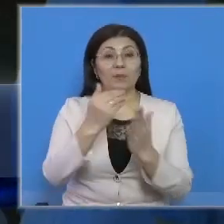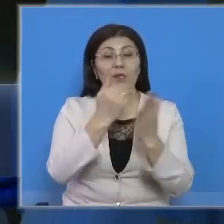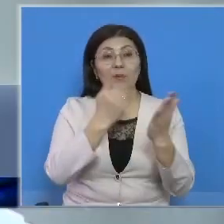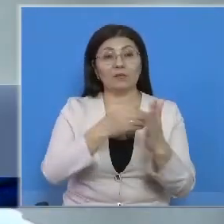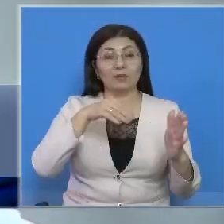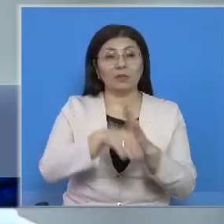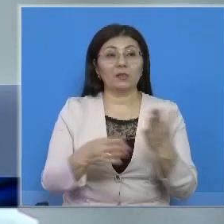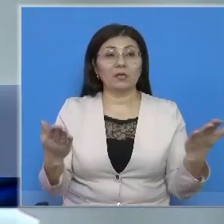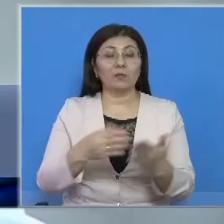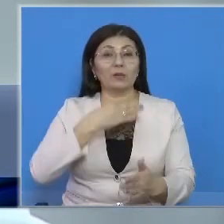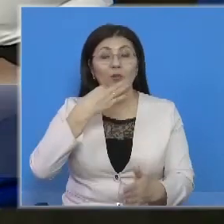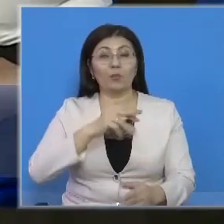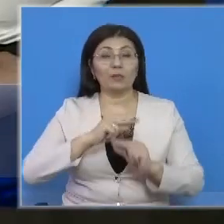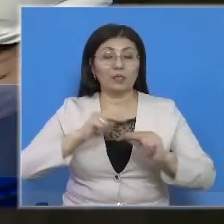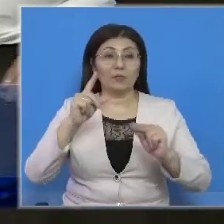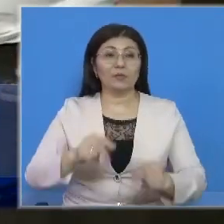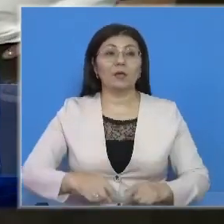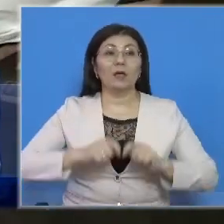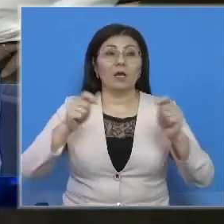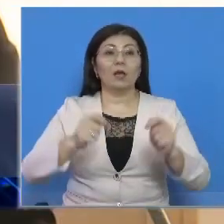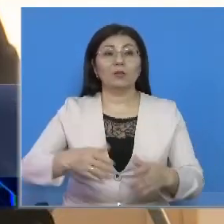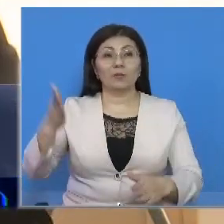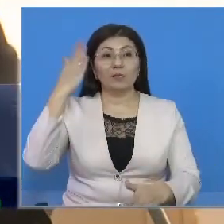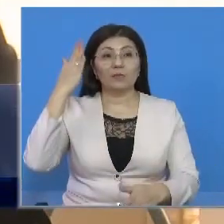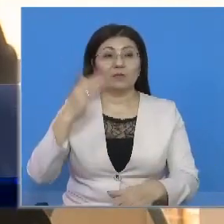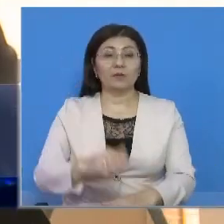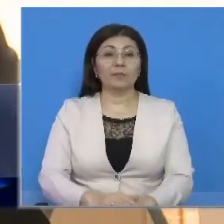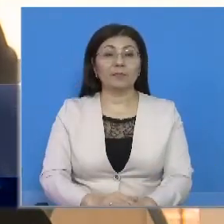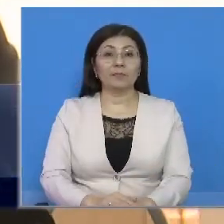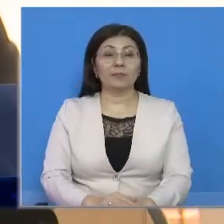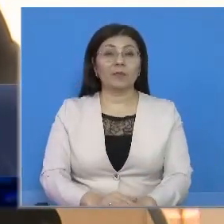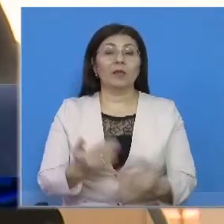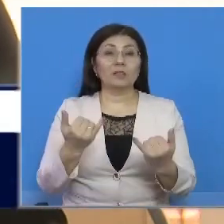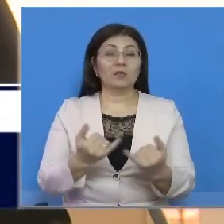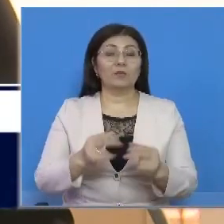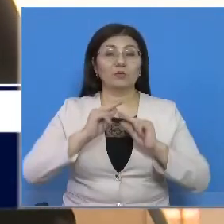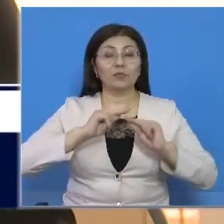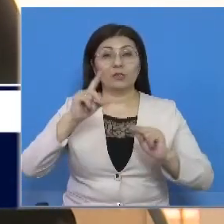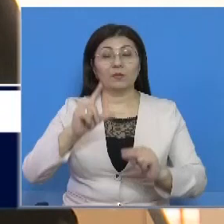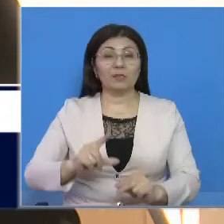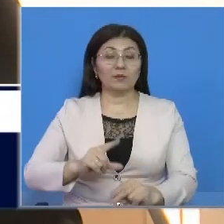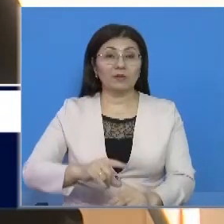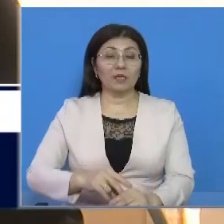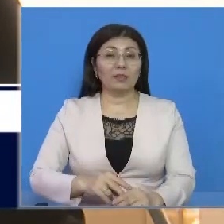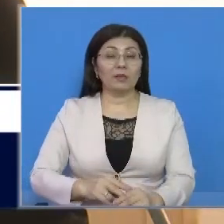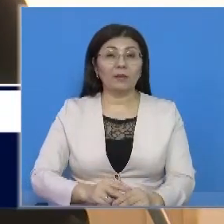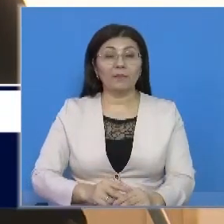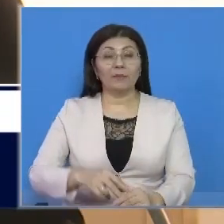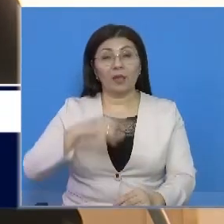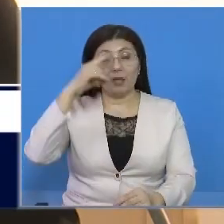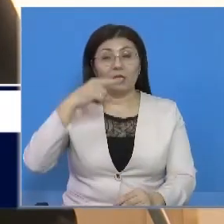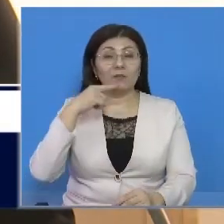в рамках которой опытные педагоги раскрывали свой потенциал сегодня учителя казахского языка литературы проводят